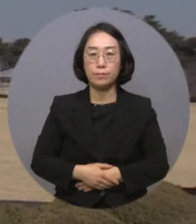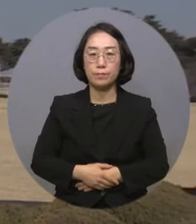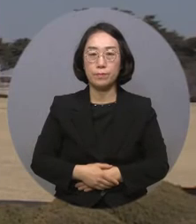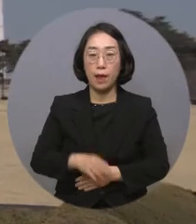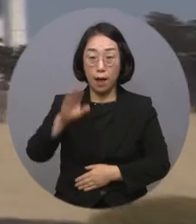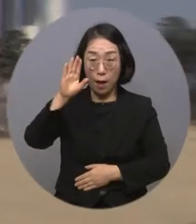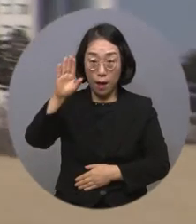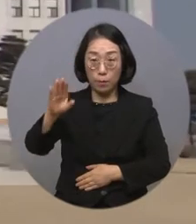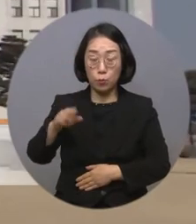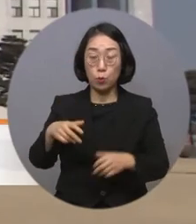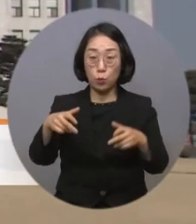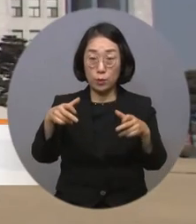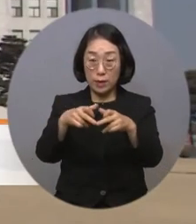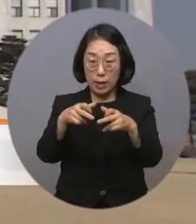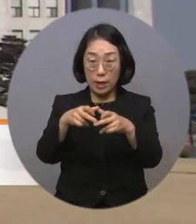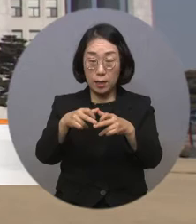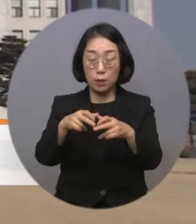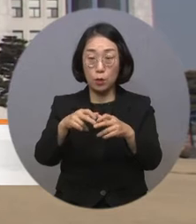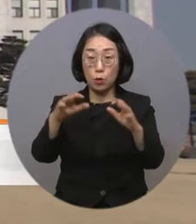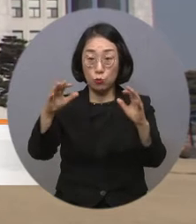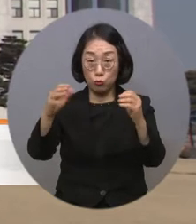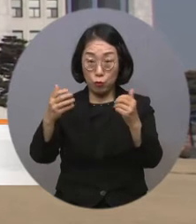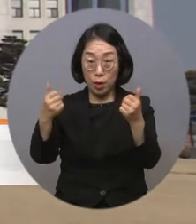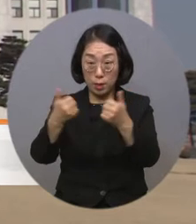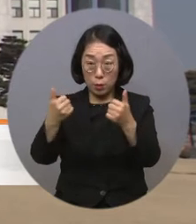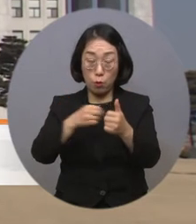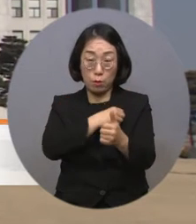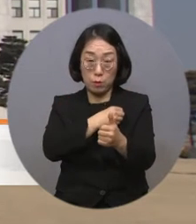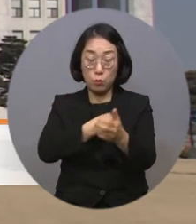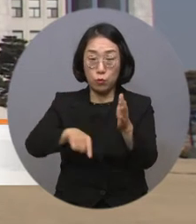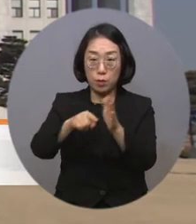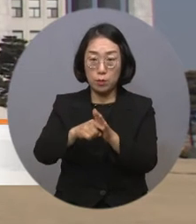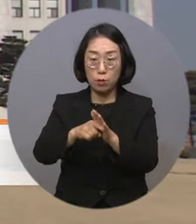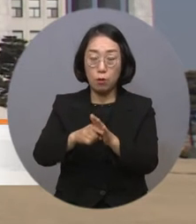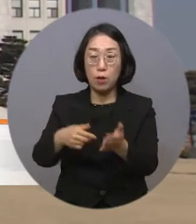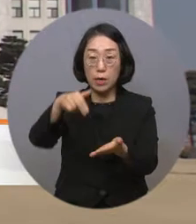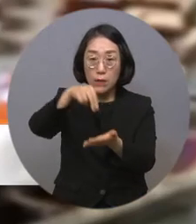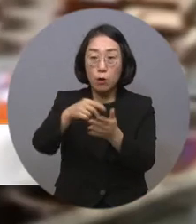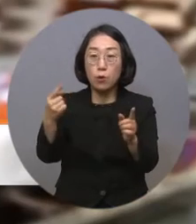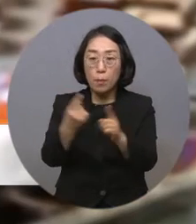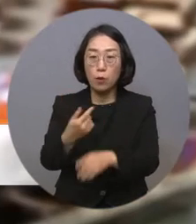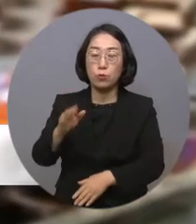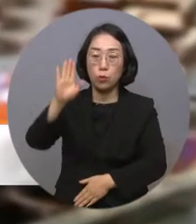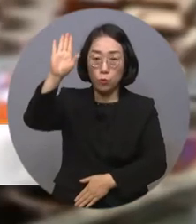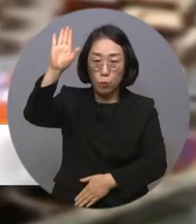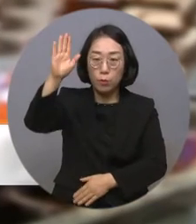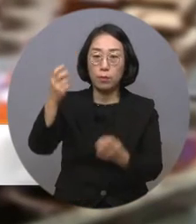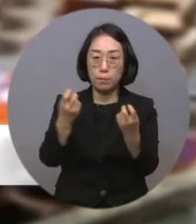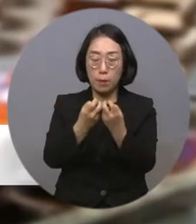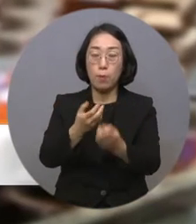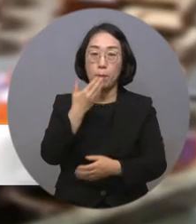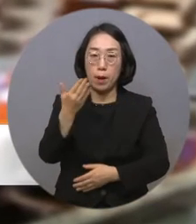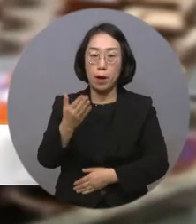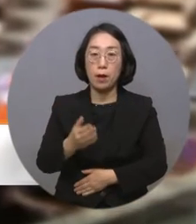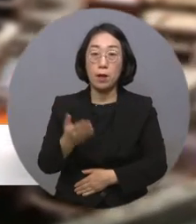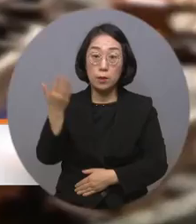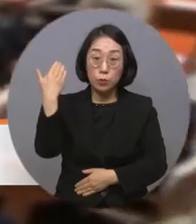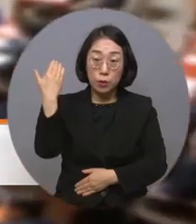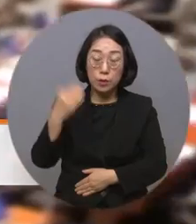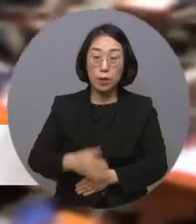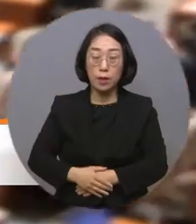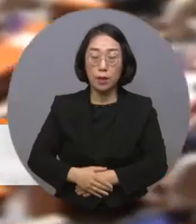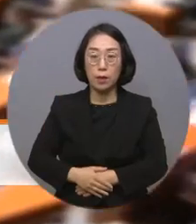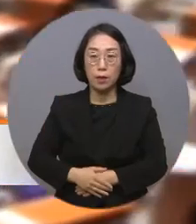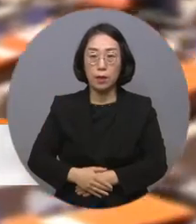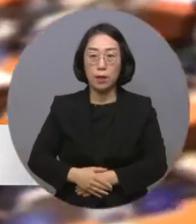앞으로 장애인 국회의원 등을 위한 거 스프 걸 방식이 가능해 집니다 지난 9일 이같은 내용을 담은 국회법